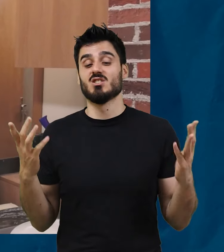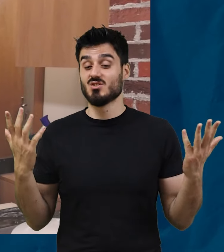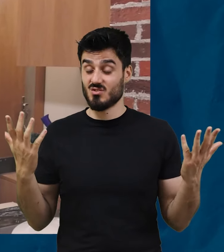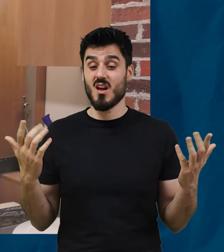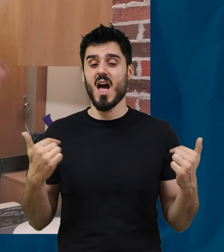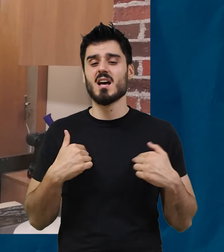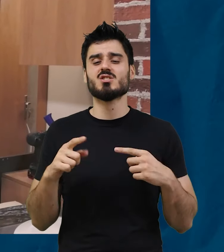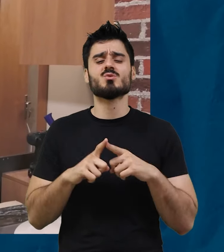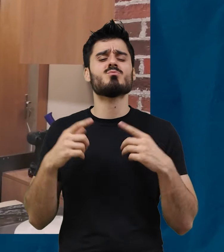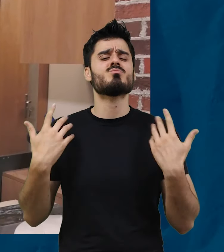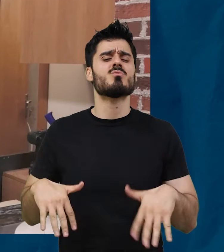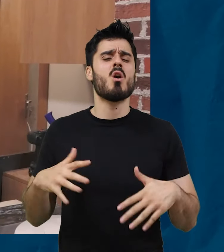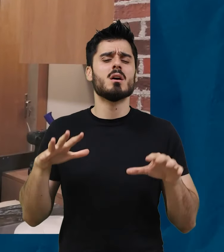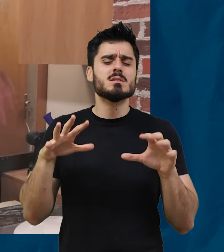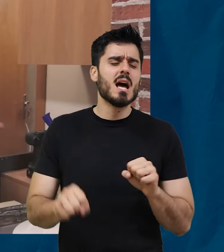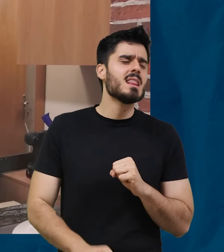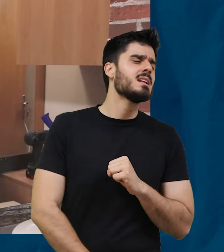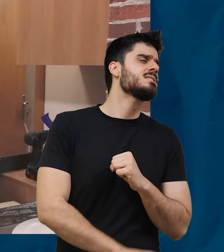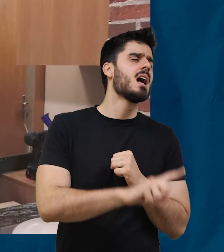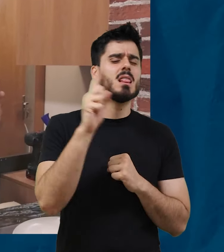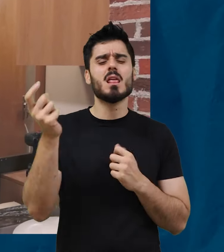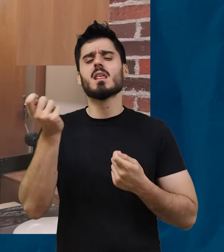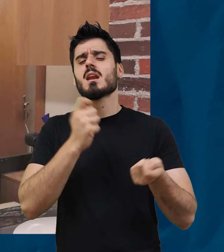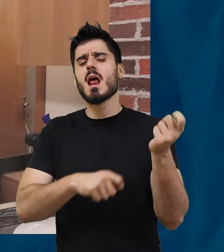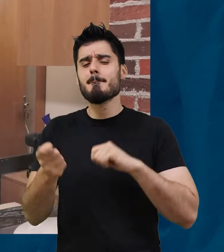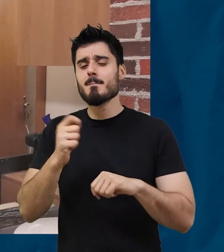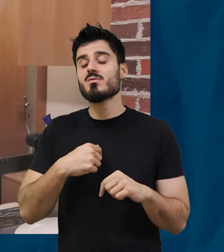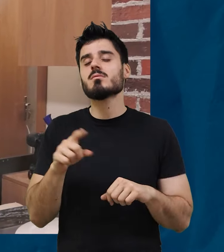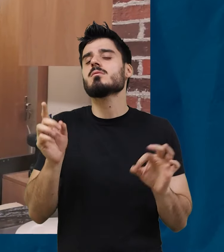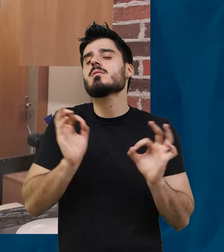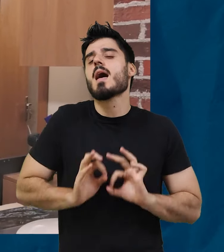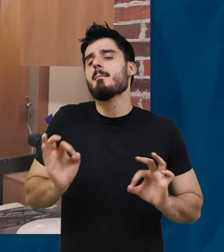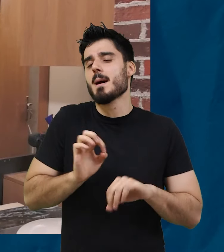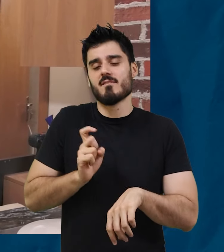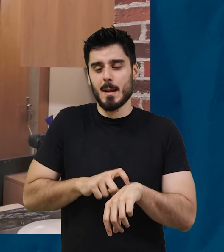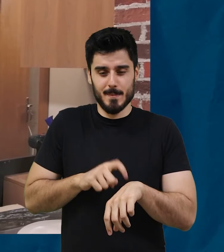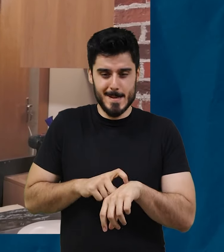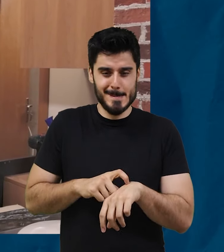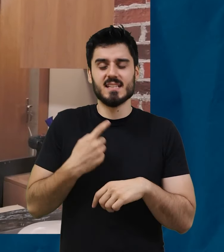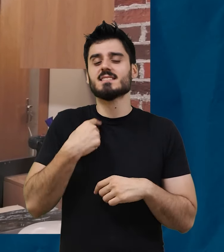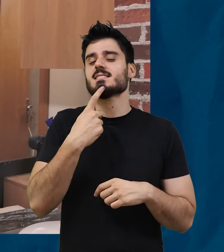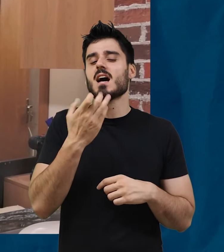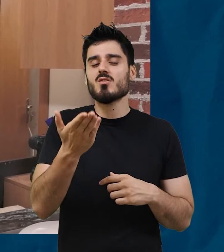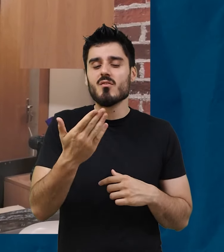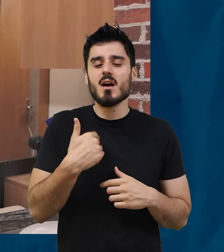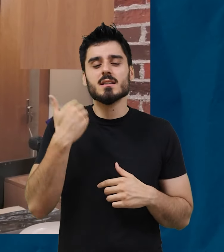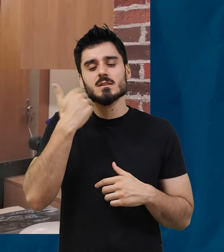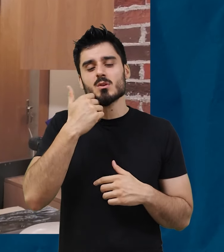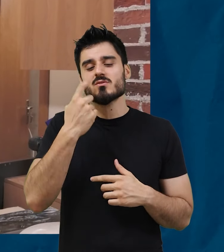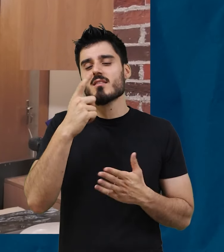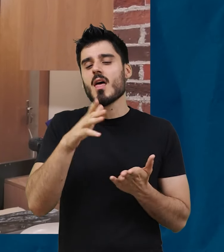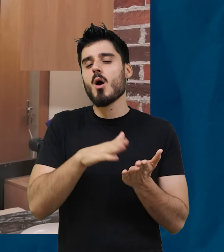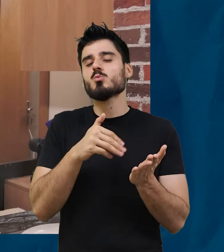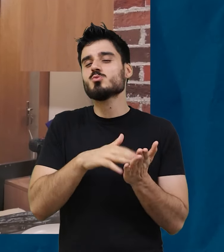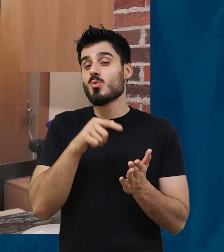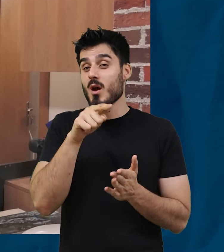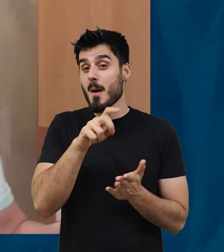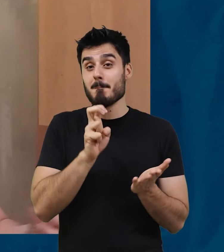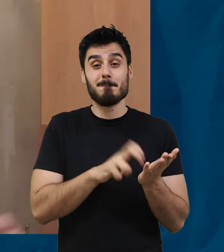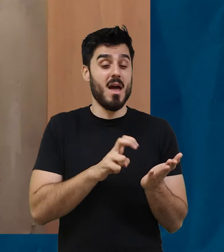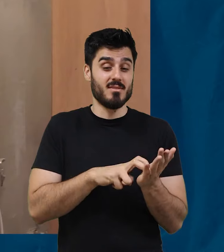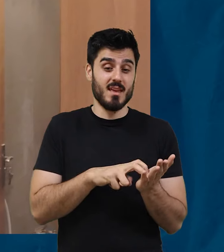Освен това, аз съм много зает, правя ремонти по цял ден и наистина не се справям с времето. Затова се възползвах от една уникална услуга, която предлага